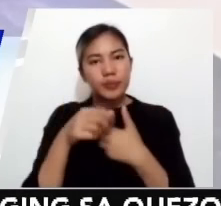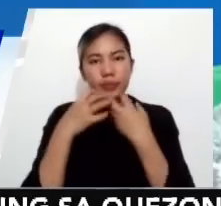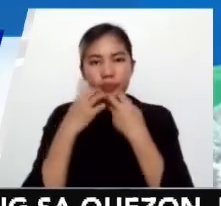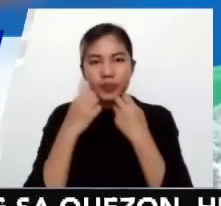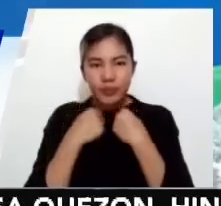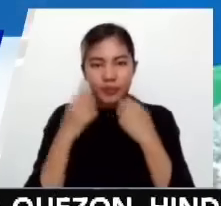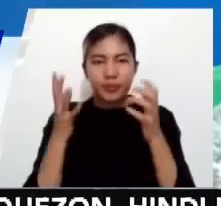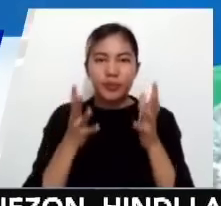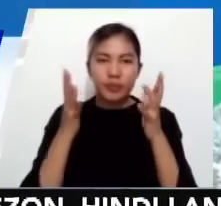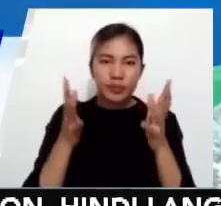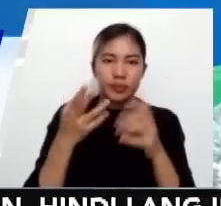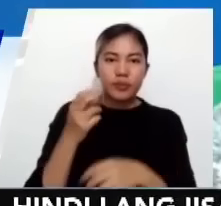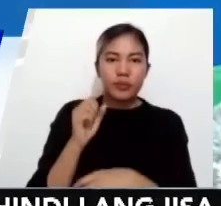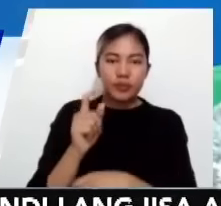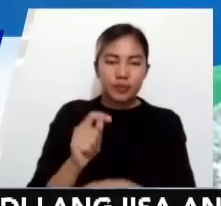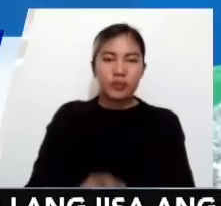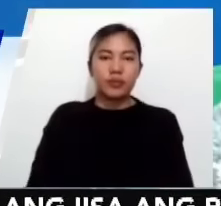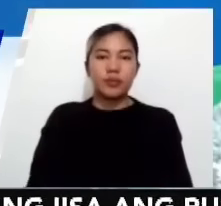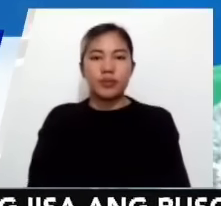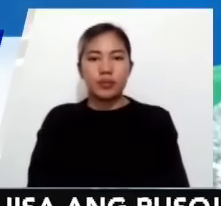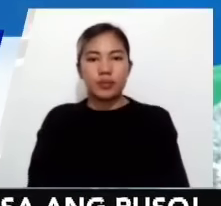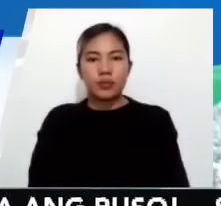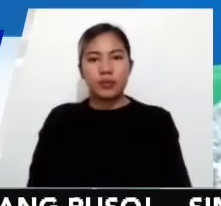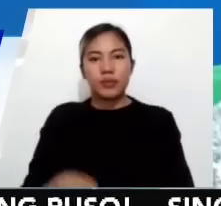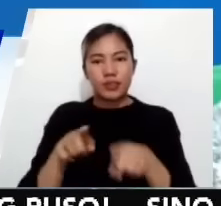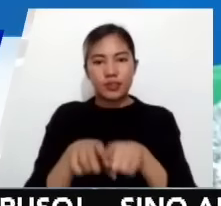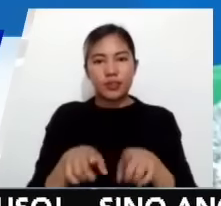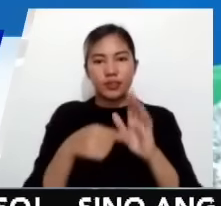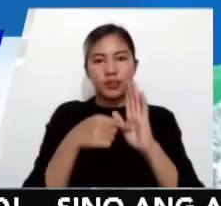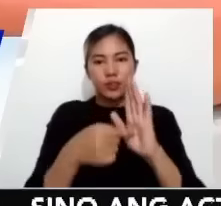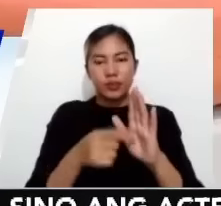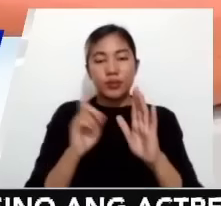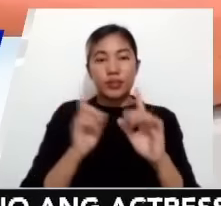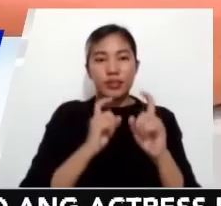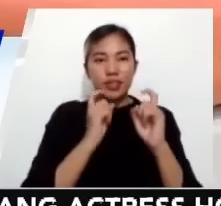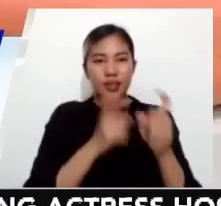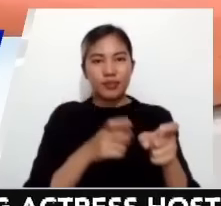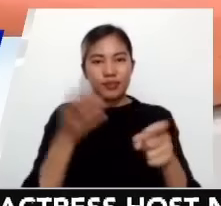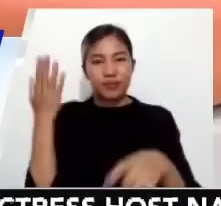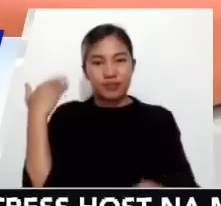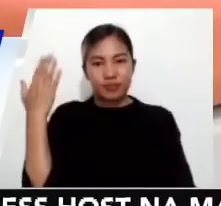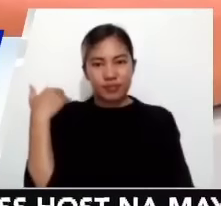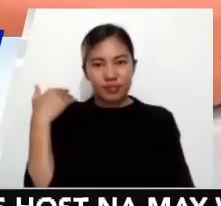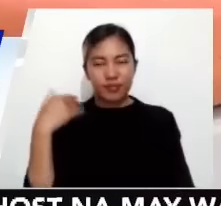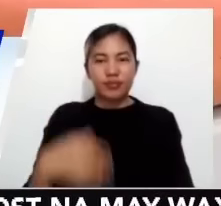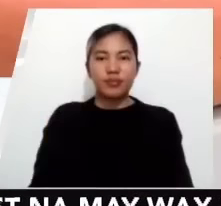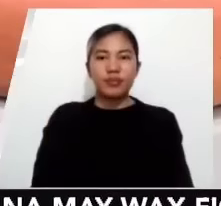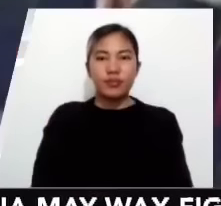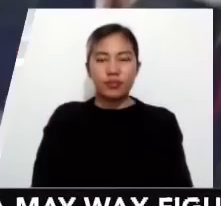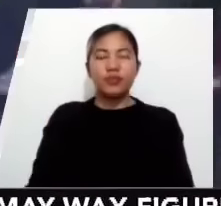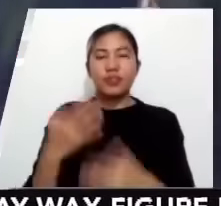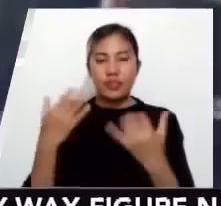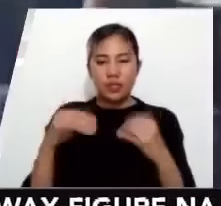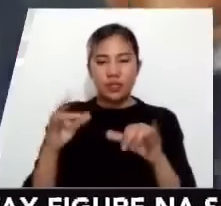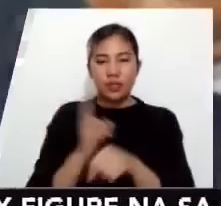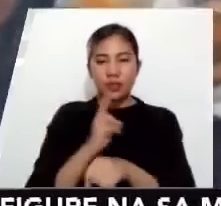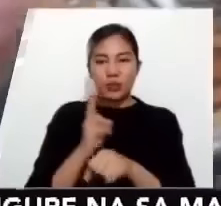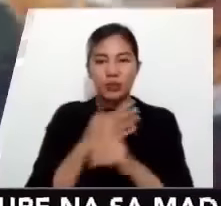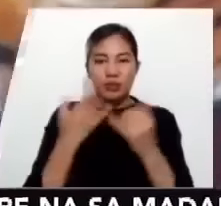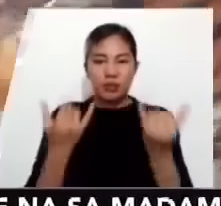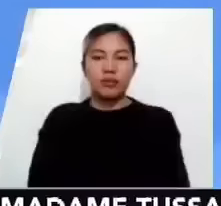between takes. Ishinare din ni Suzy ang ibinigay na regalo sa kanya ni Miriam noon at ginagamit pa rin until now.